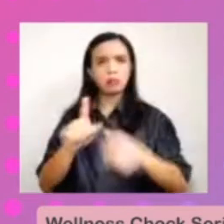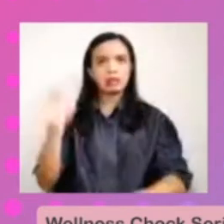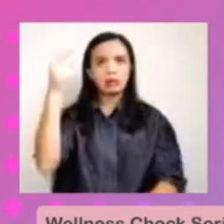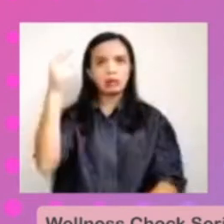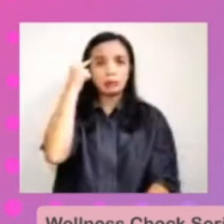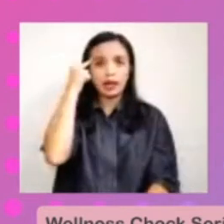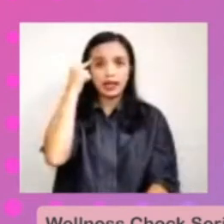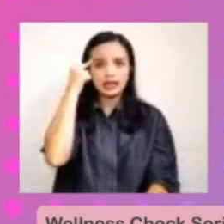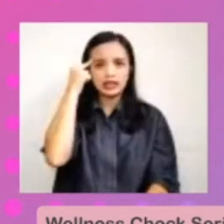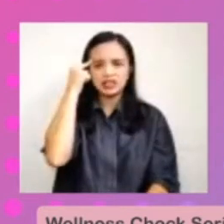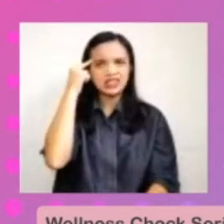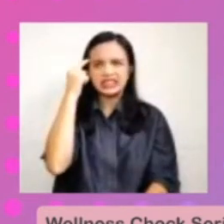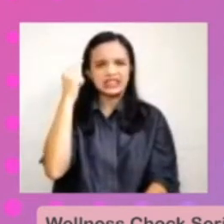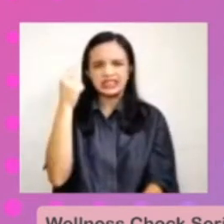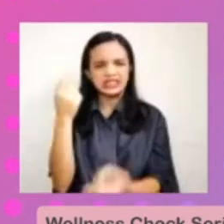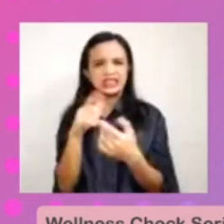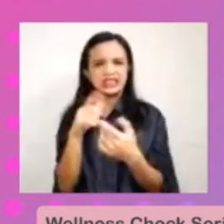the